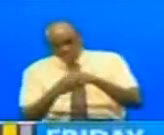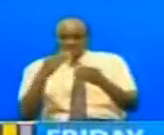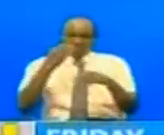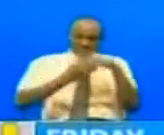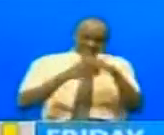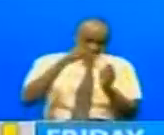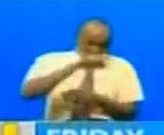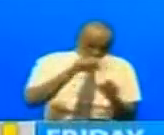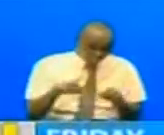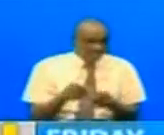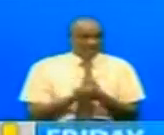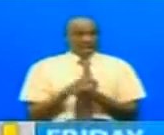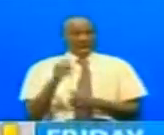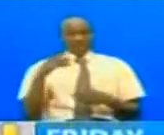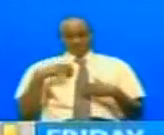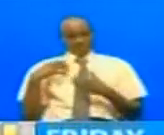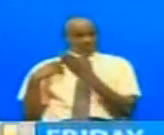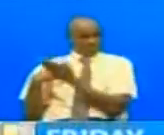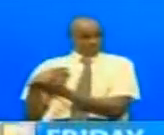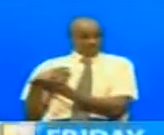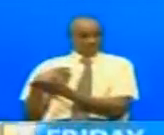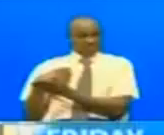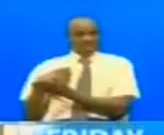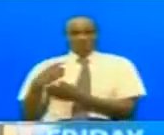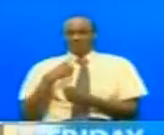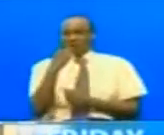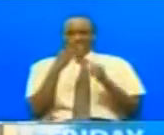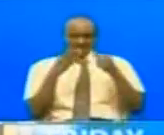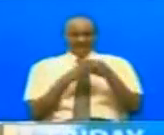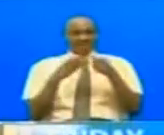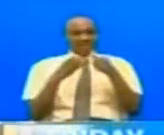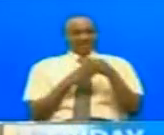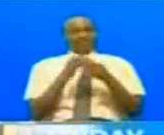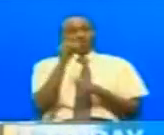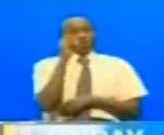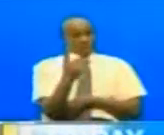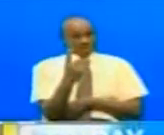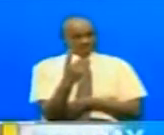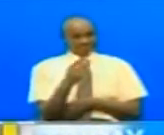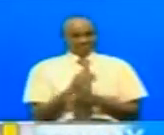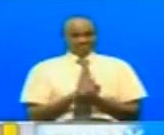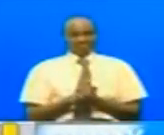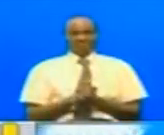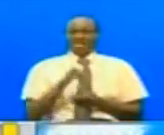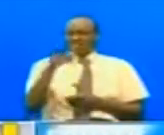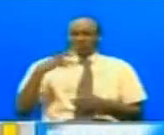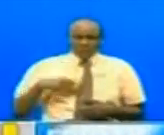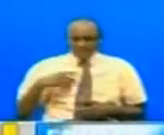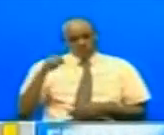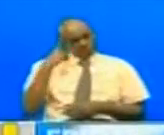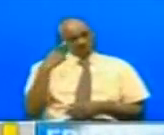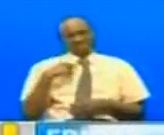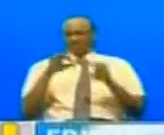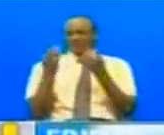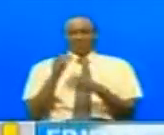The first grave on this graveyard, tracing back to 1901. Mwanzoni kwa familia, hawakuichukulia ikiwa jambo